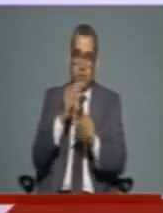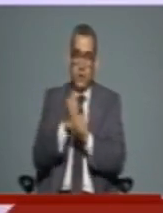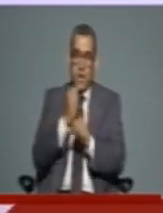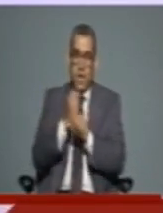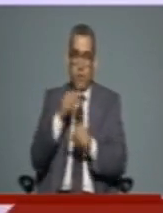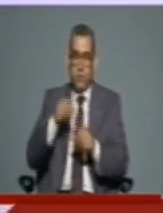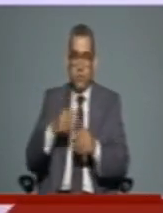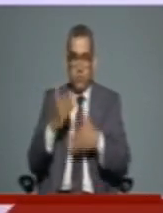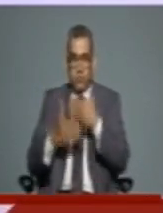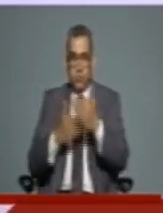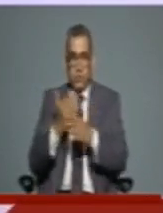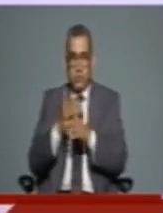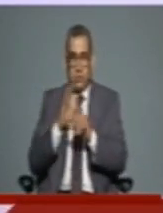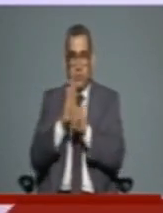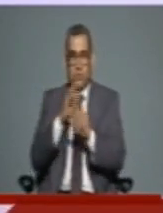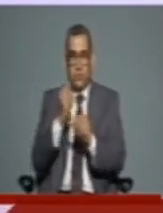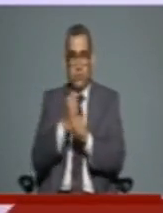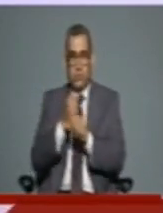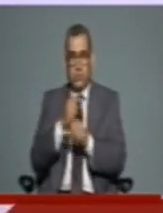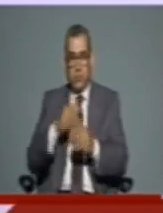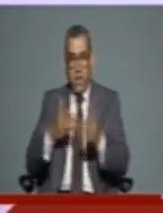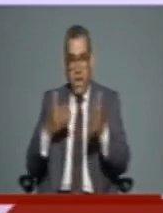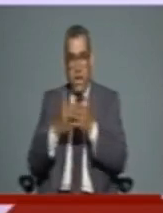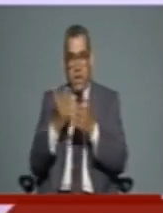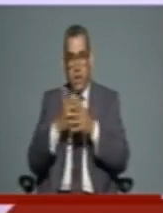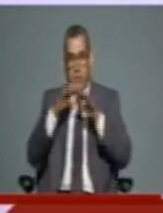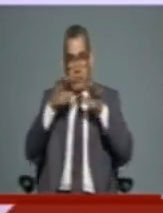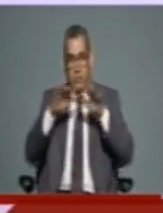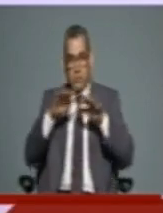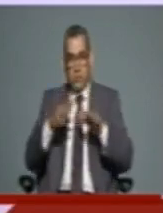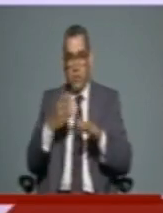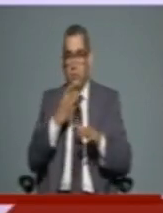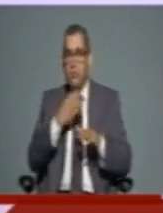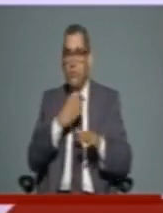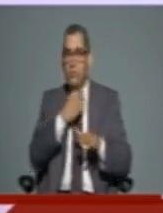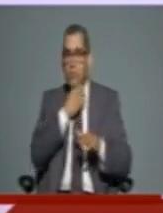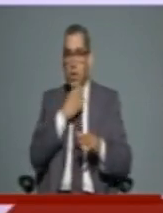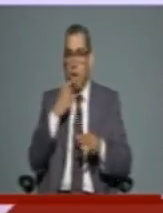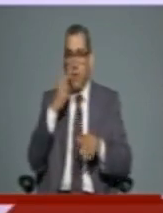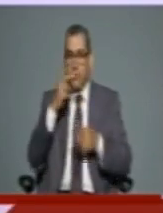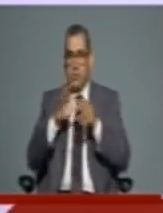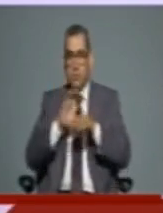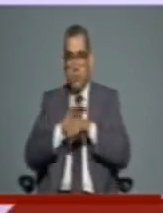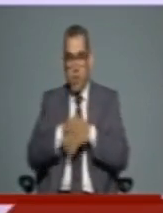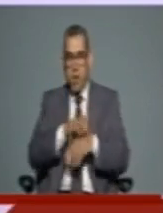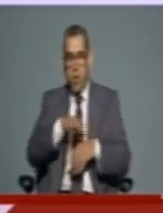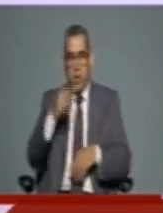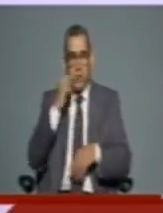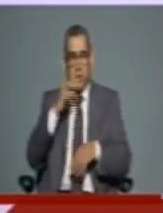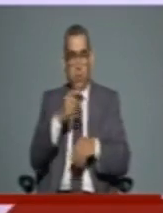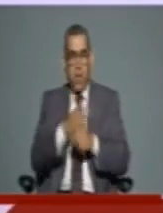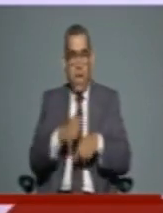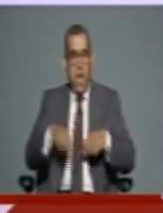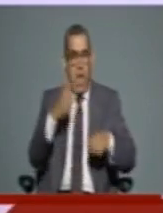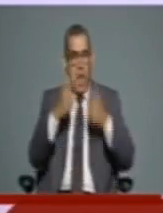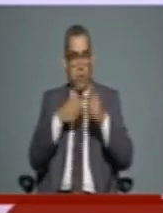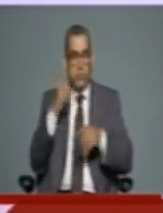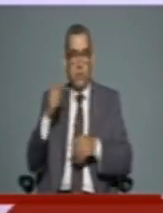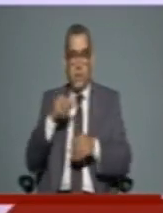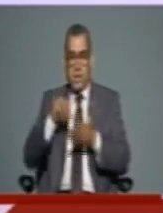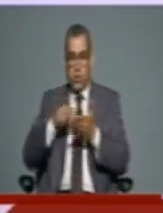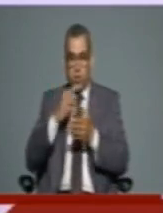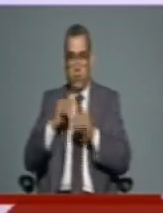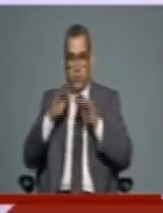أن تعمله حتى تقلل من حجم الضغوط اللي على المواطنين، سواء من التضخم